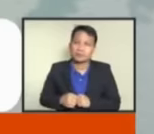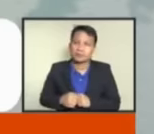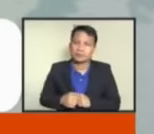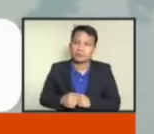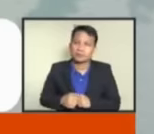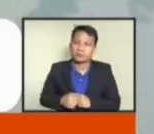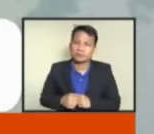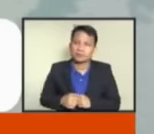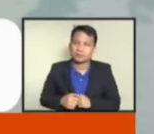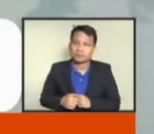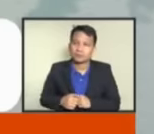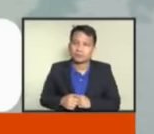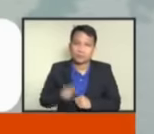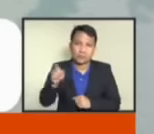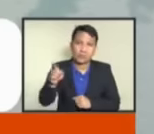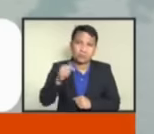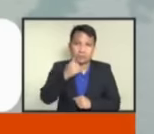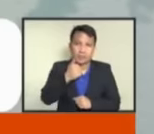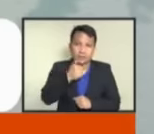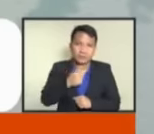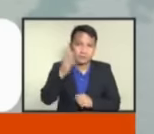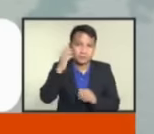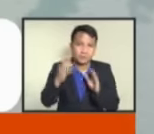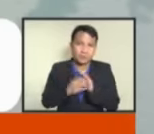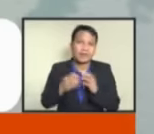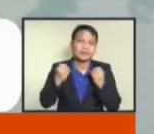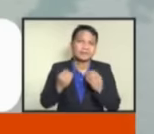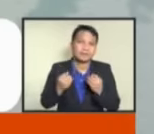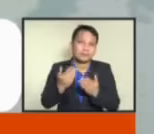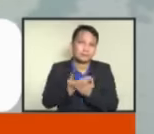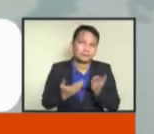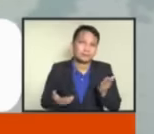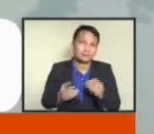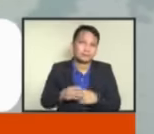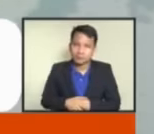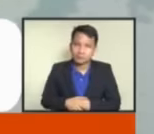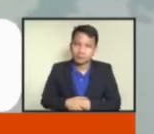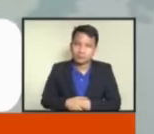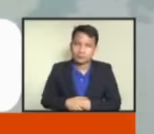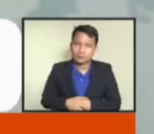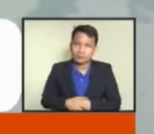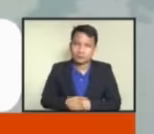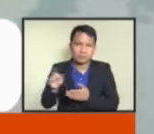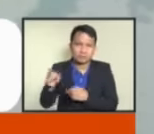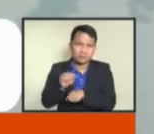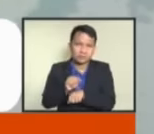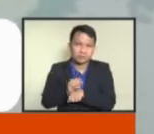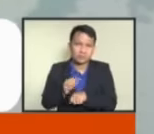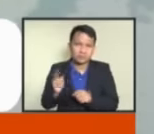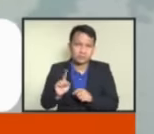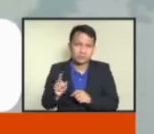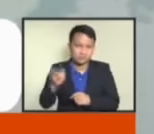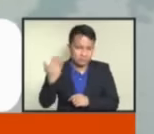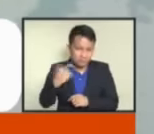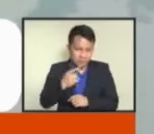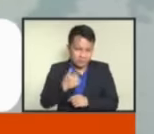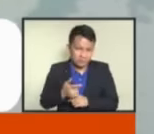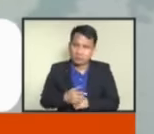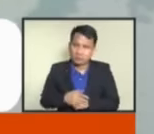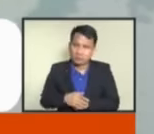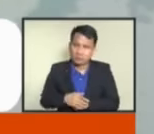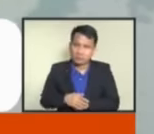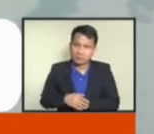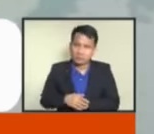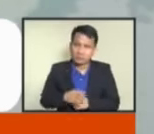sila. Ayan yung girl. Opo. Okay. Marami pa po yan, sir. May mga chikinini pa po yan. Sa ano po ang trabaho ni girl? Dati po, sir, sa recovery